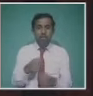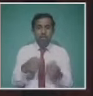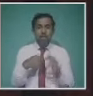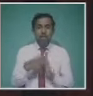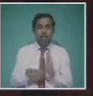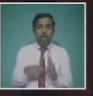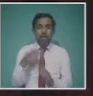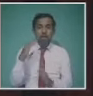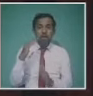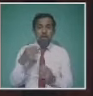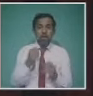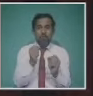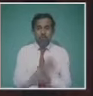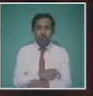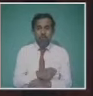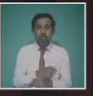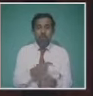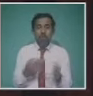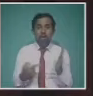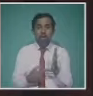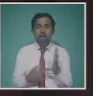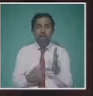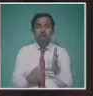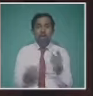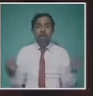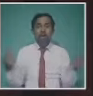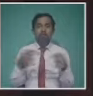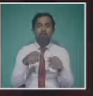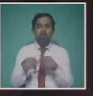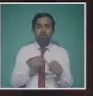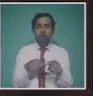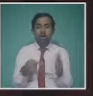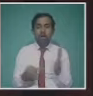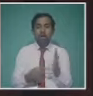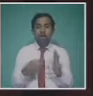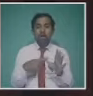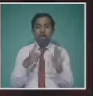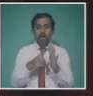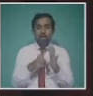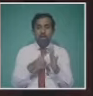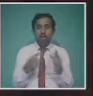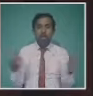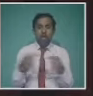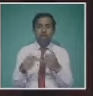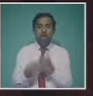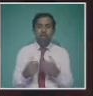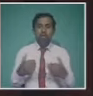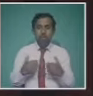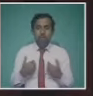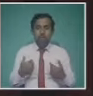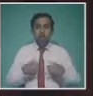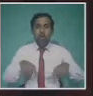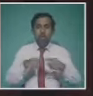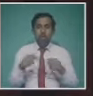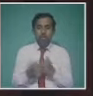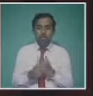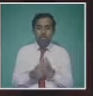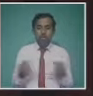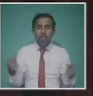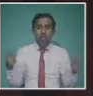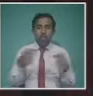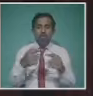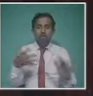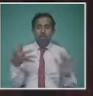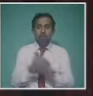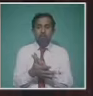ලාංකීය මාතාවගේ විනාශයත් හරියට ටයිටැනික් නැවට වෙච්ච දේ මේ ටයිටැනික් නැව ගොඩනැගුවේ අපි කවුරුත් එකතු වෙලා ගොඩනගපු ටයිටැනික් නැව